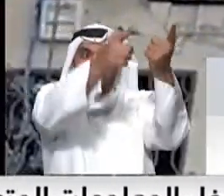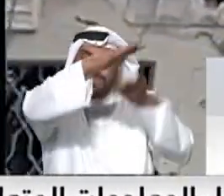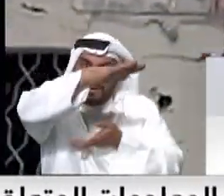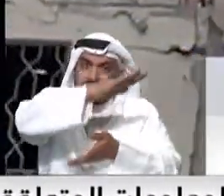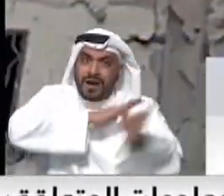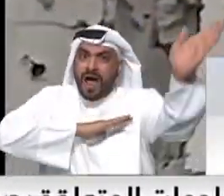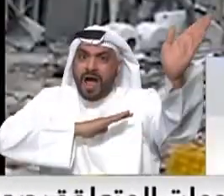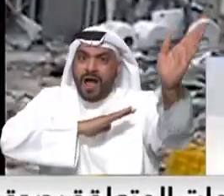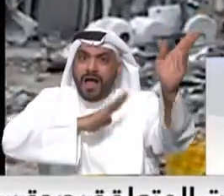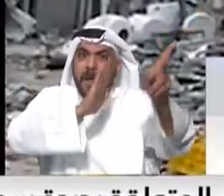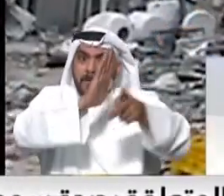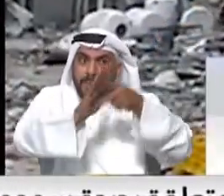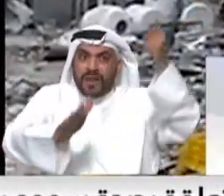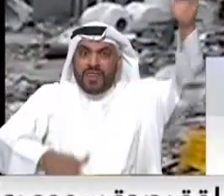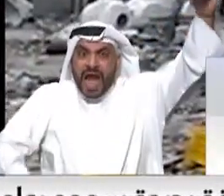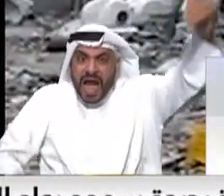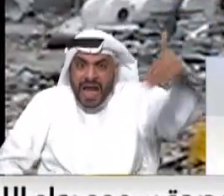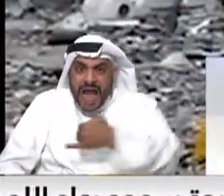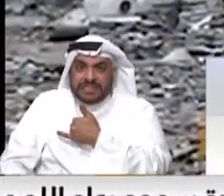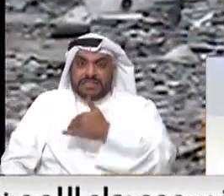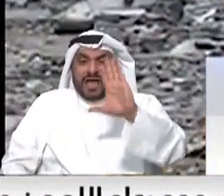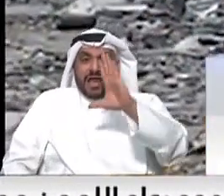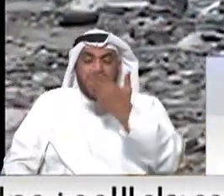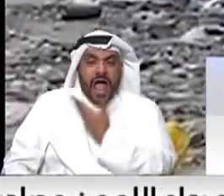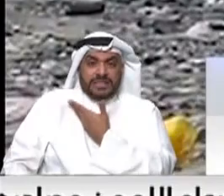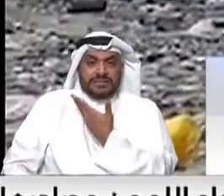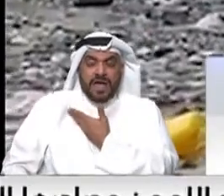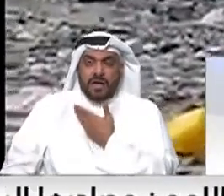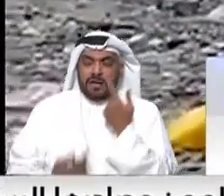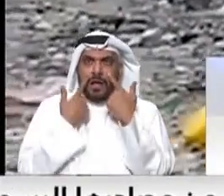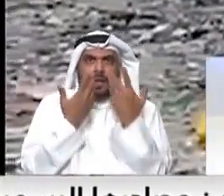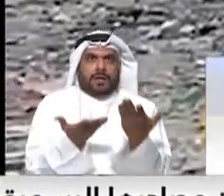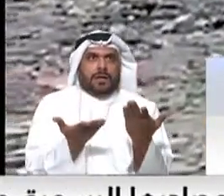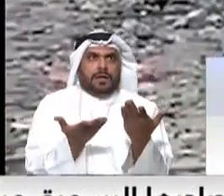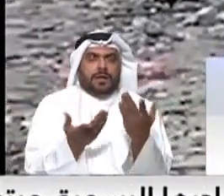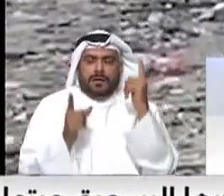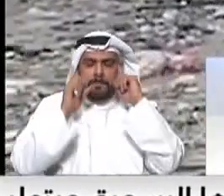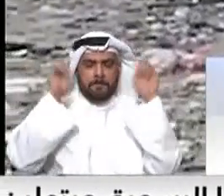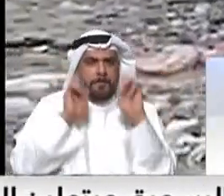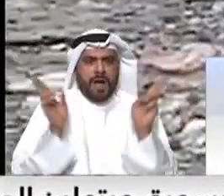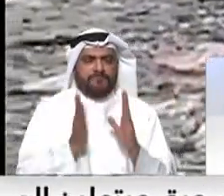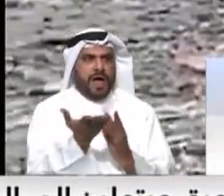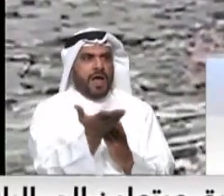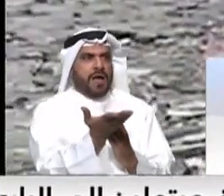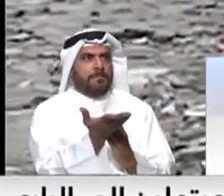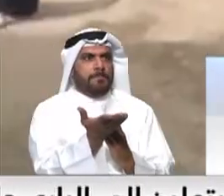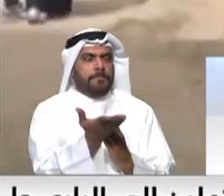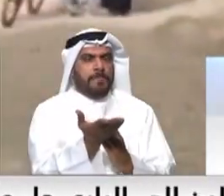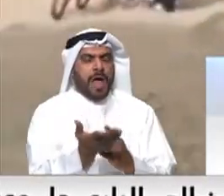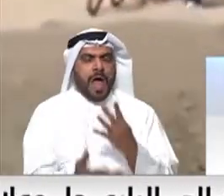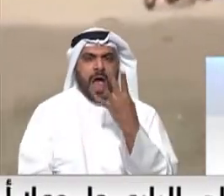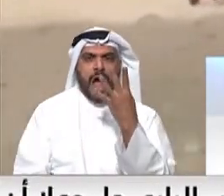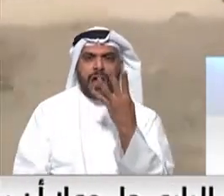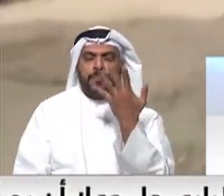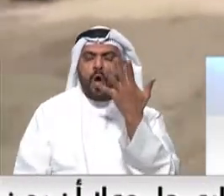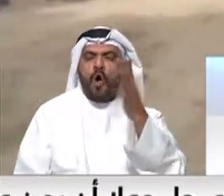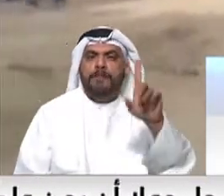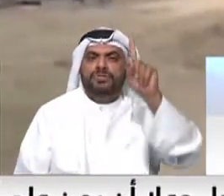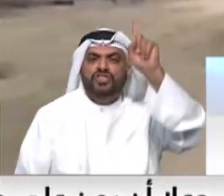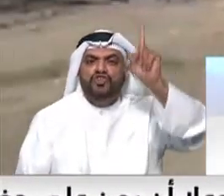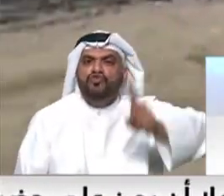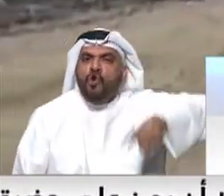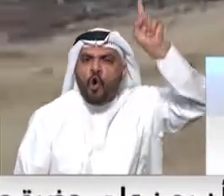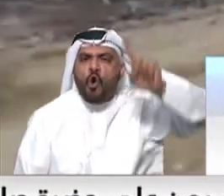التي لحقت بأحيائهم بعد 54 يوما من الحرب التي شنها على قطاع